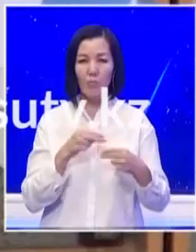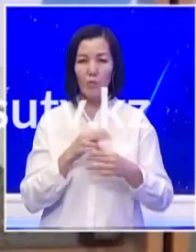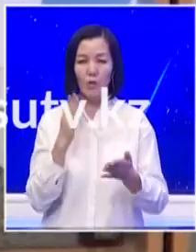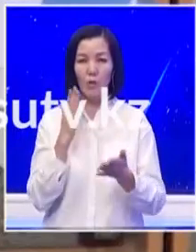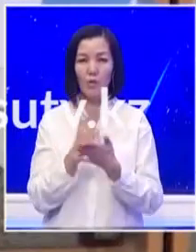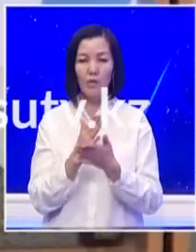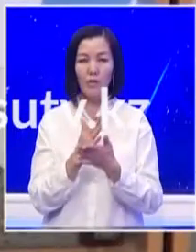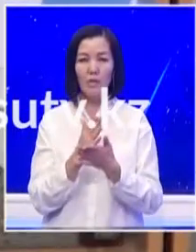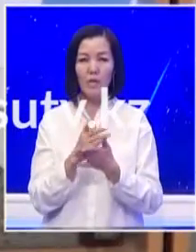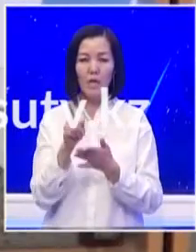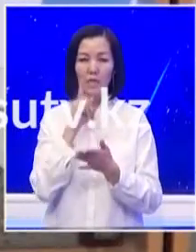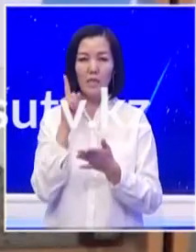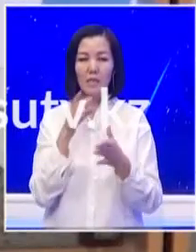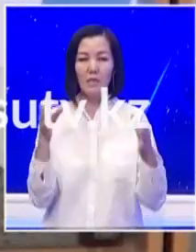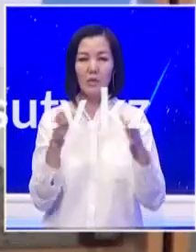школа